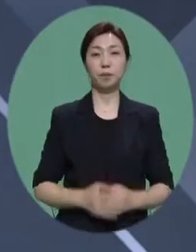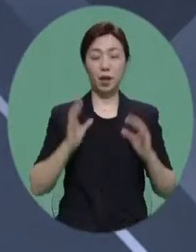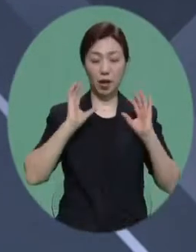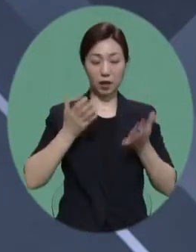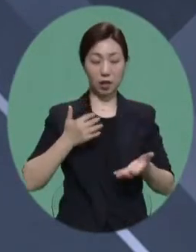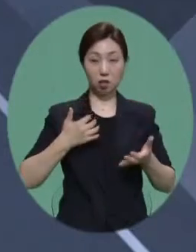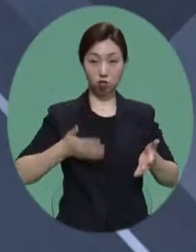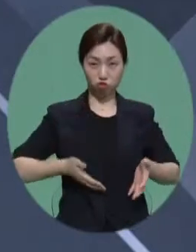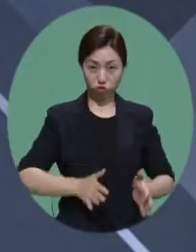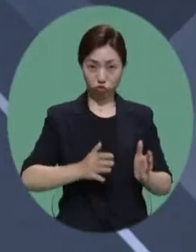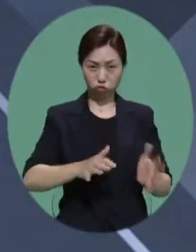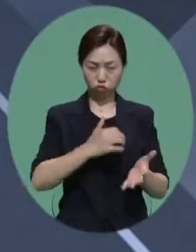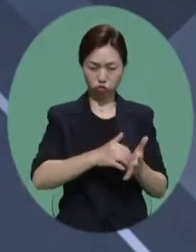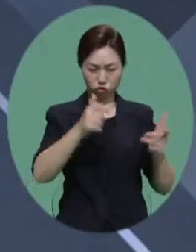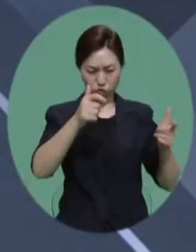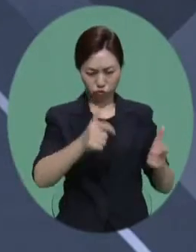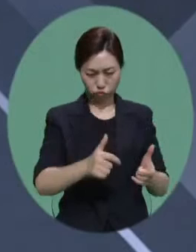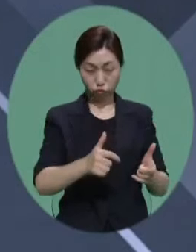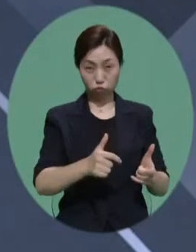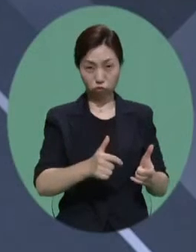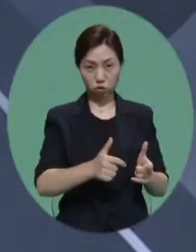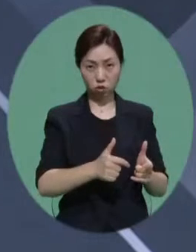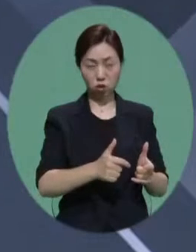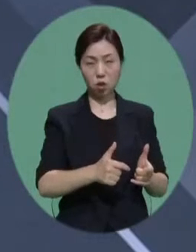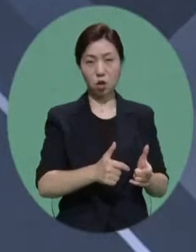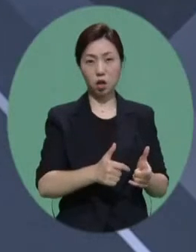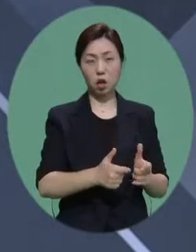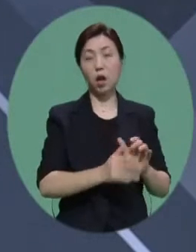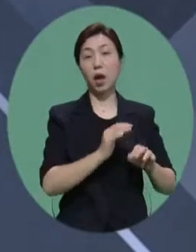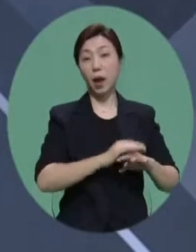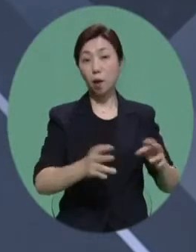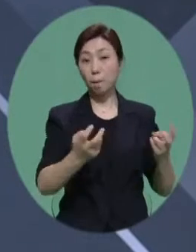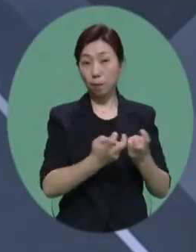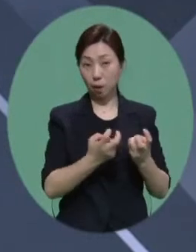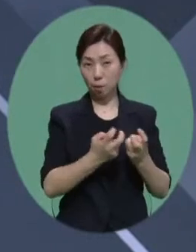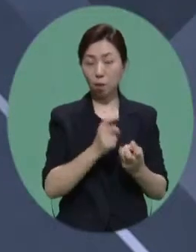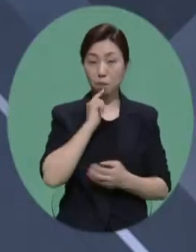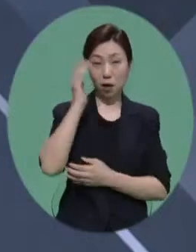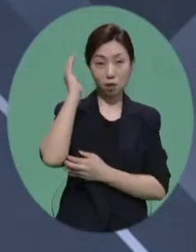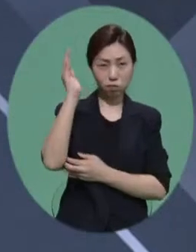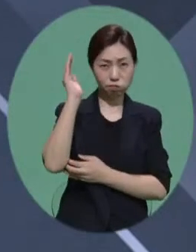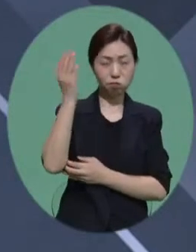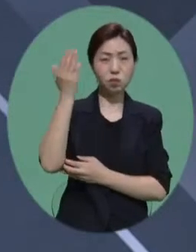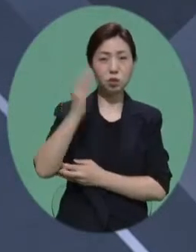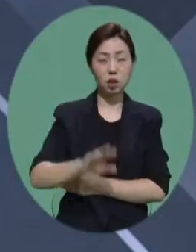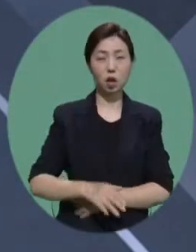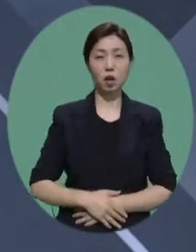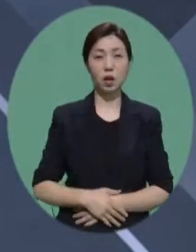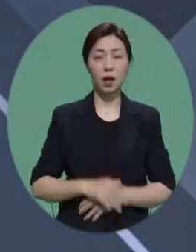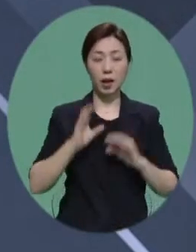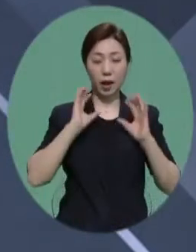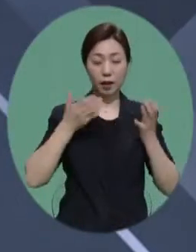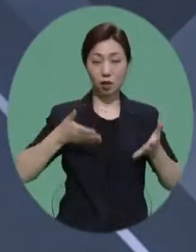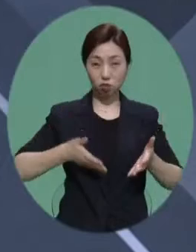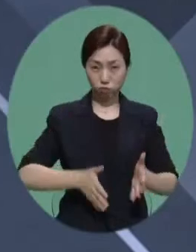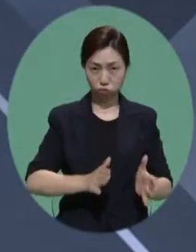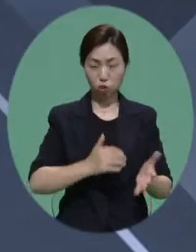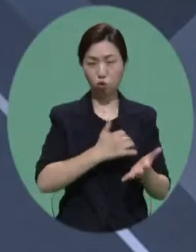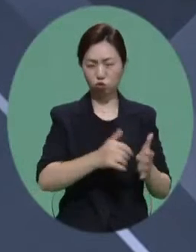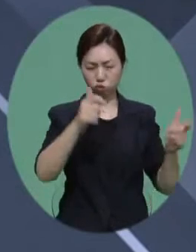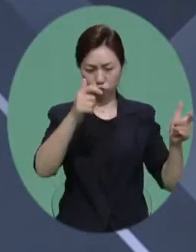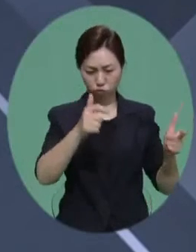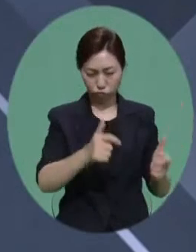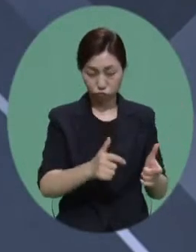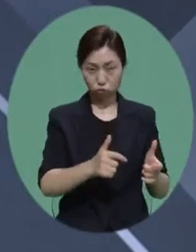막는 말씀들을 많이 하셨는데 에 저출산 이 정책은 효과를 올렸는지 시간이 많이